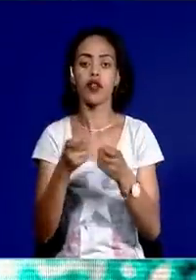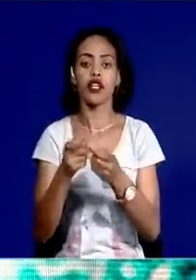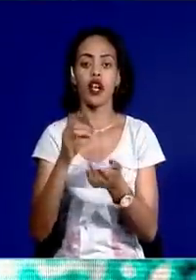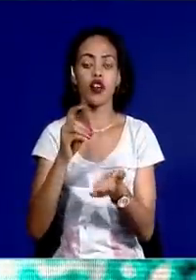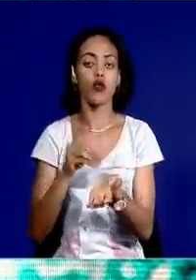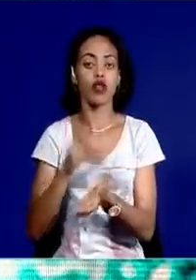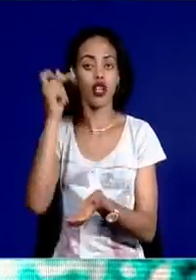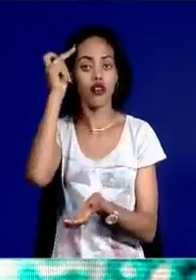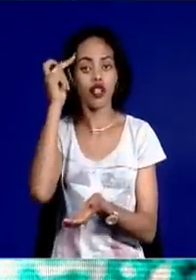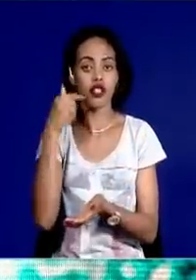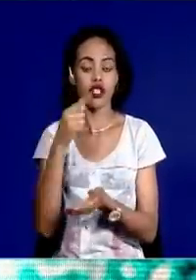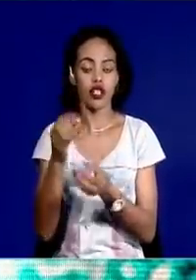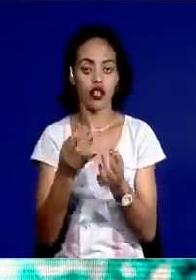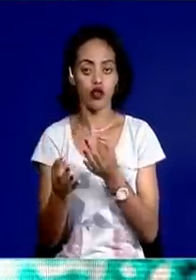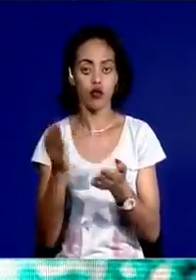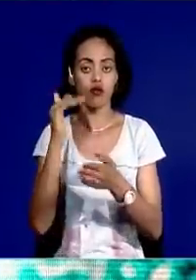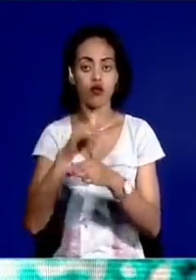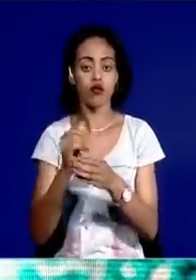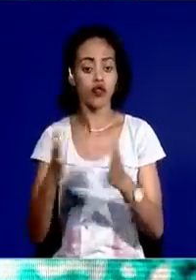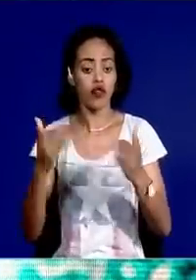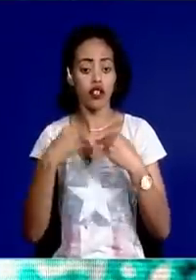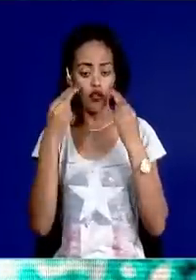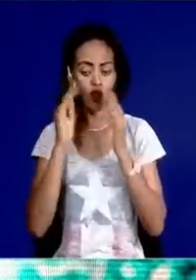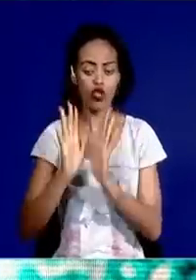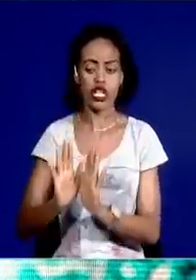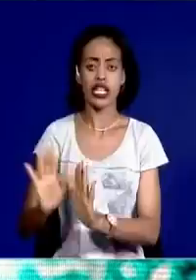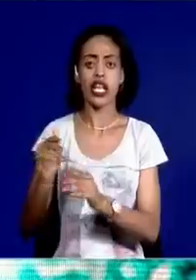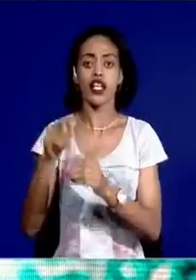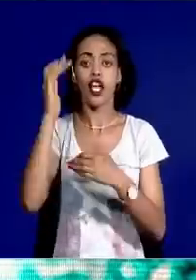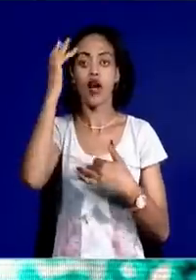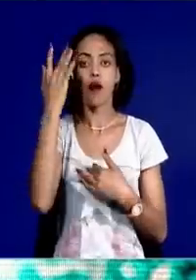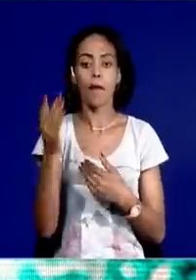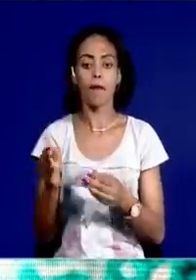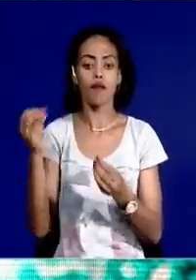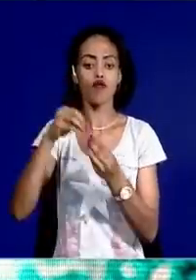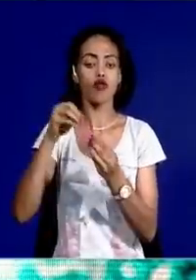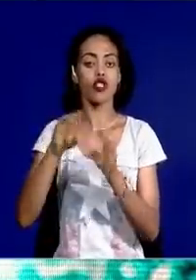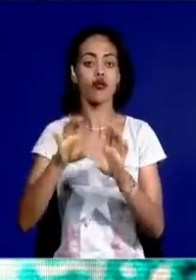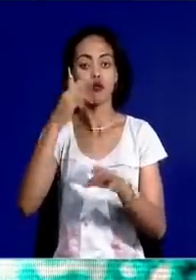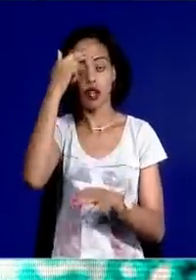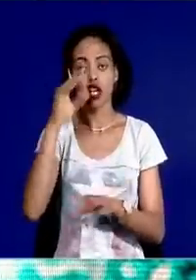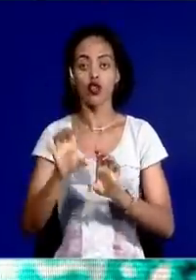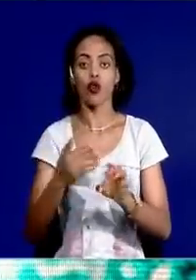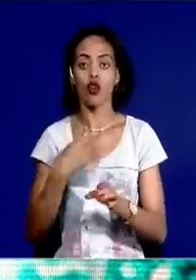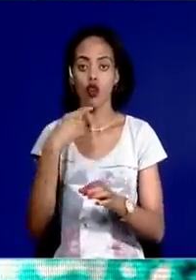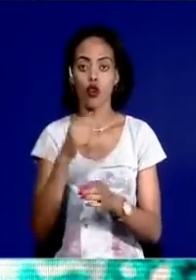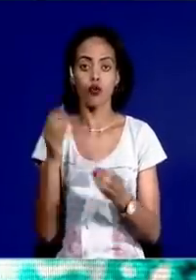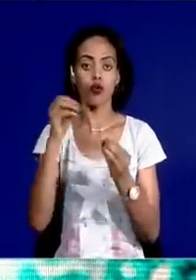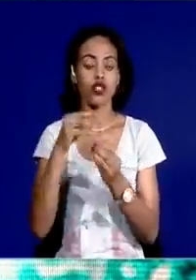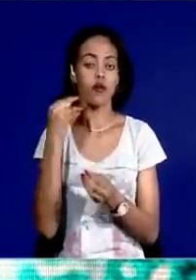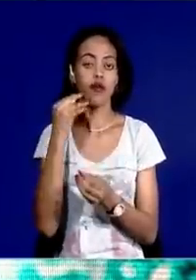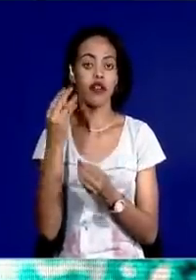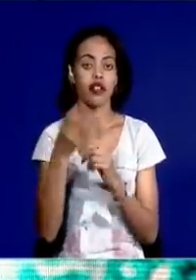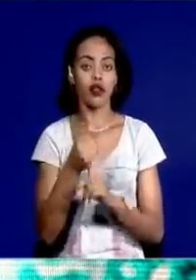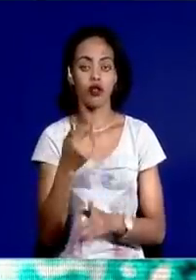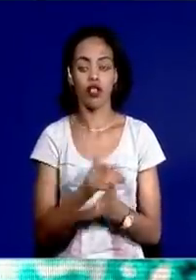كائل تأويهم أبي حبرة السبز صفحة زرق زلو شلل النت اتحمام كان سأرر مخنيات خون كم زلون قلت أملو ما بريت والدوريات والصحي زلا